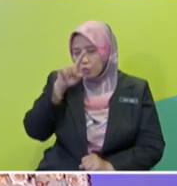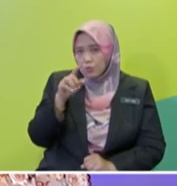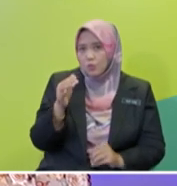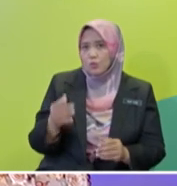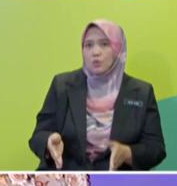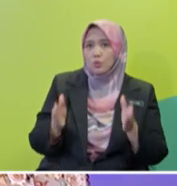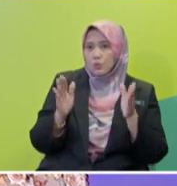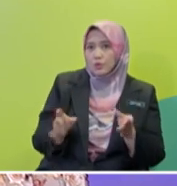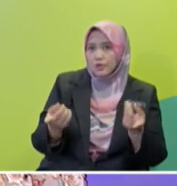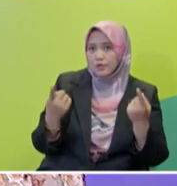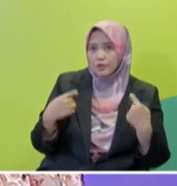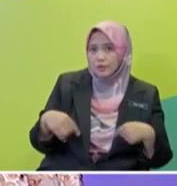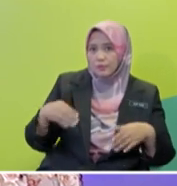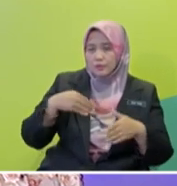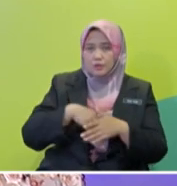body